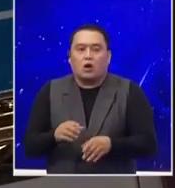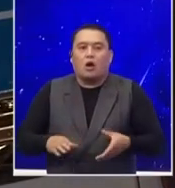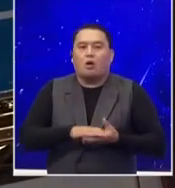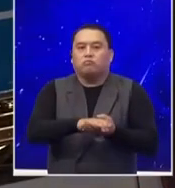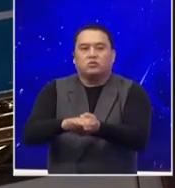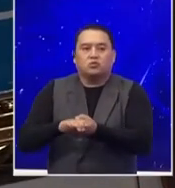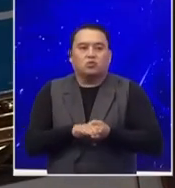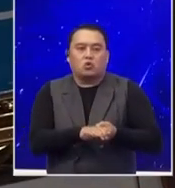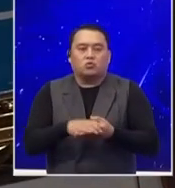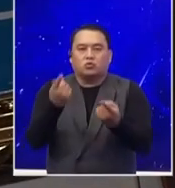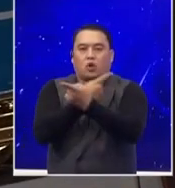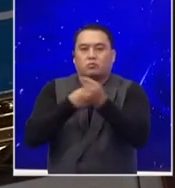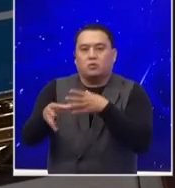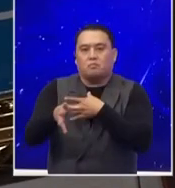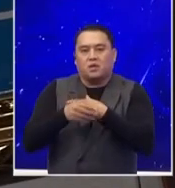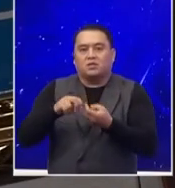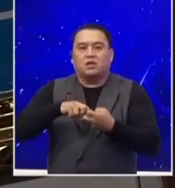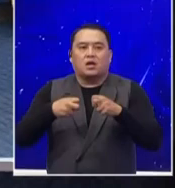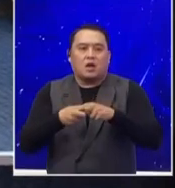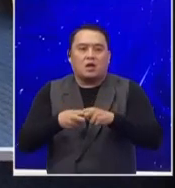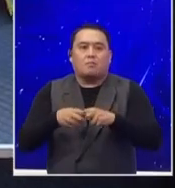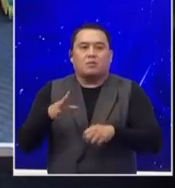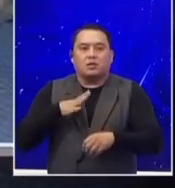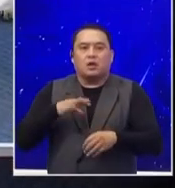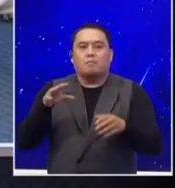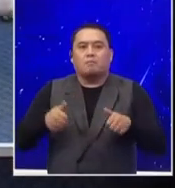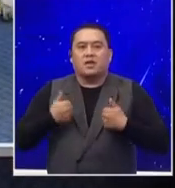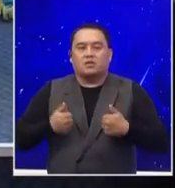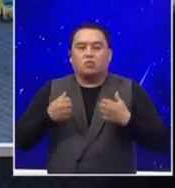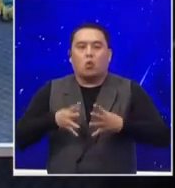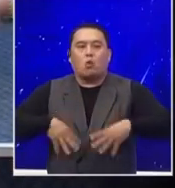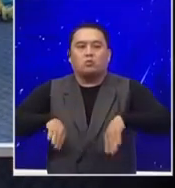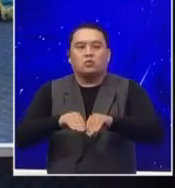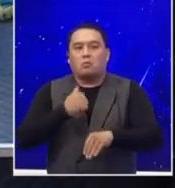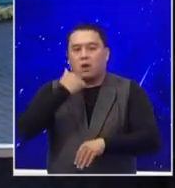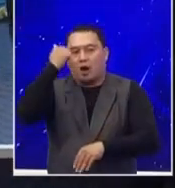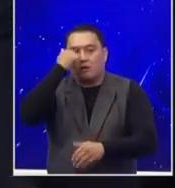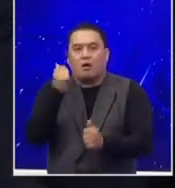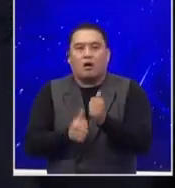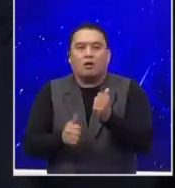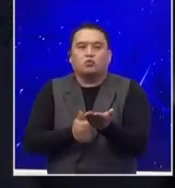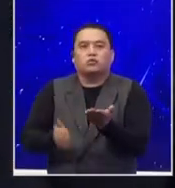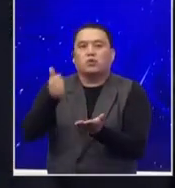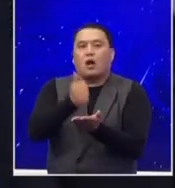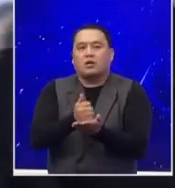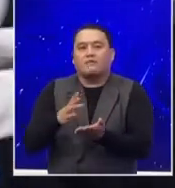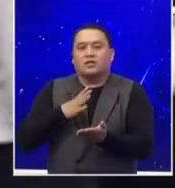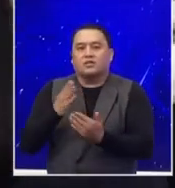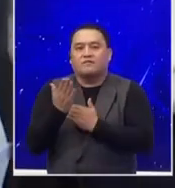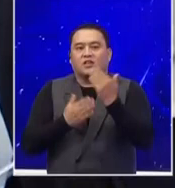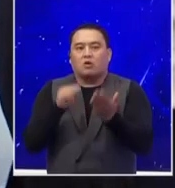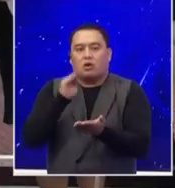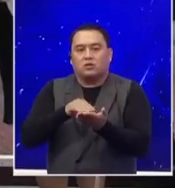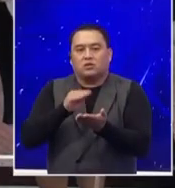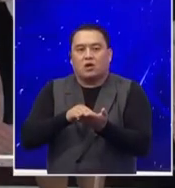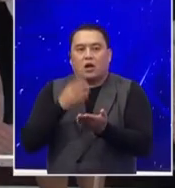объединились в праймерис, чтобы сообща решать проблемы электората и быть полезными обществу. Благодарственные письма каждому кандидату стали высокой оценкой